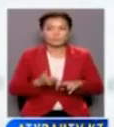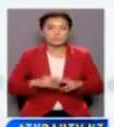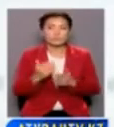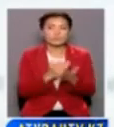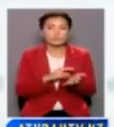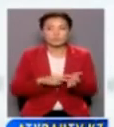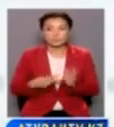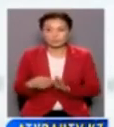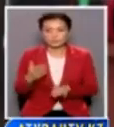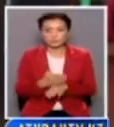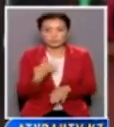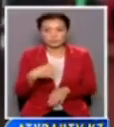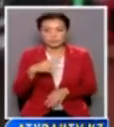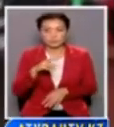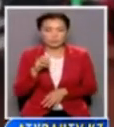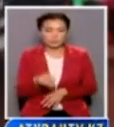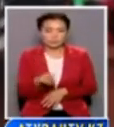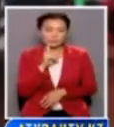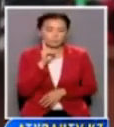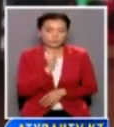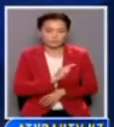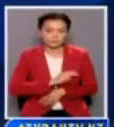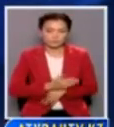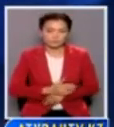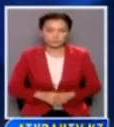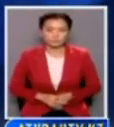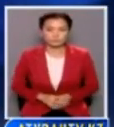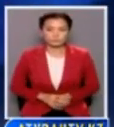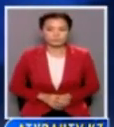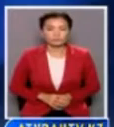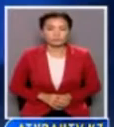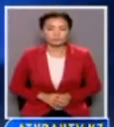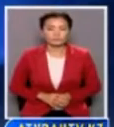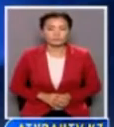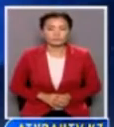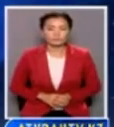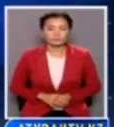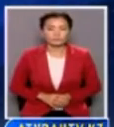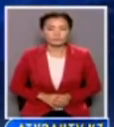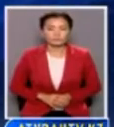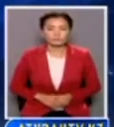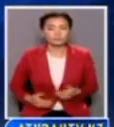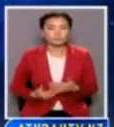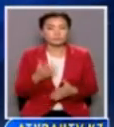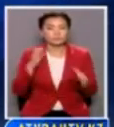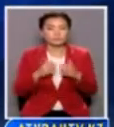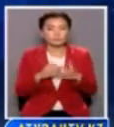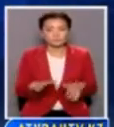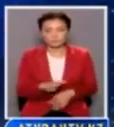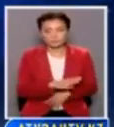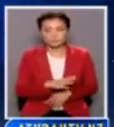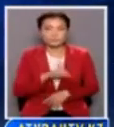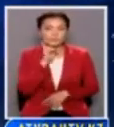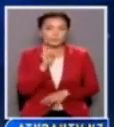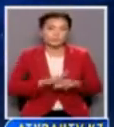бағдарлама шеңберінде тек 40 жас ауылда жұмыс істейді. Бізде жаңадан университет бітіріп келген